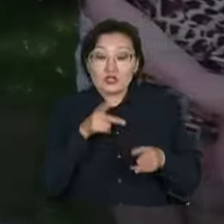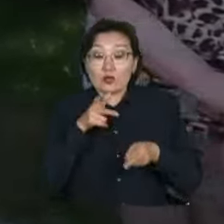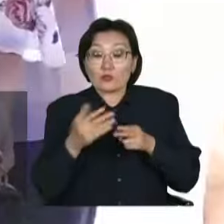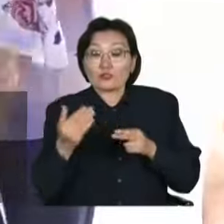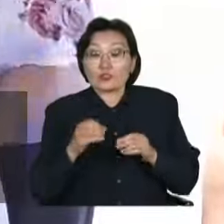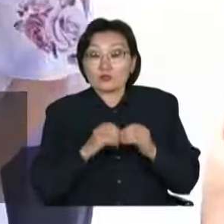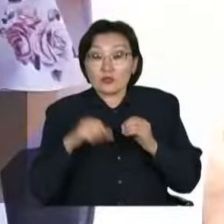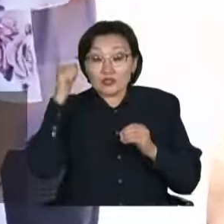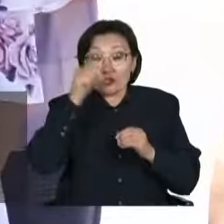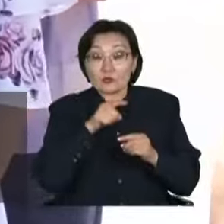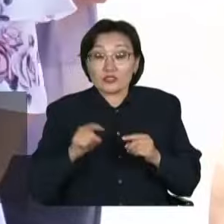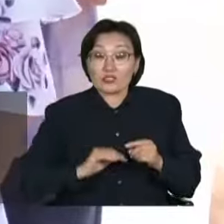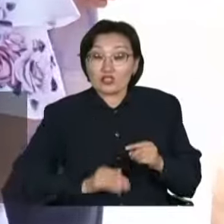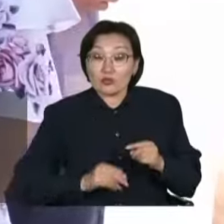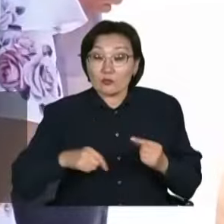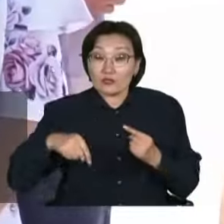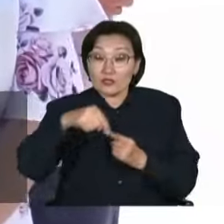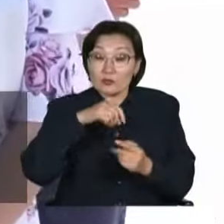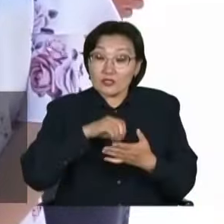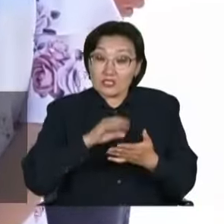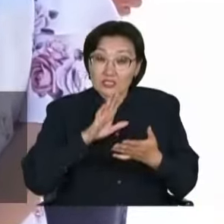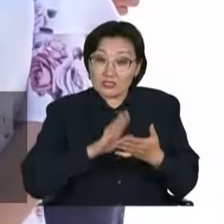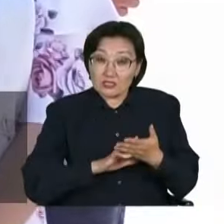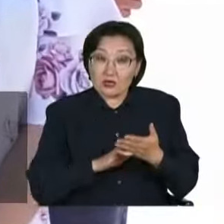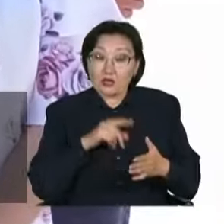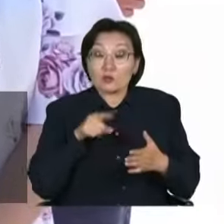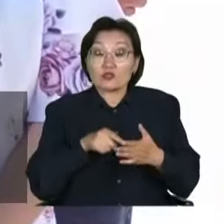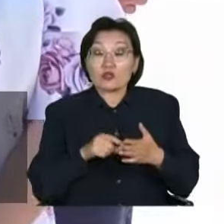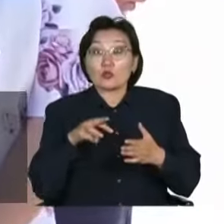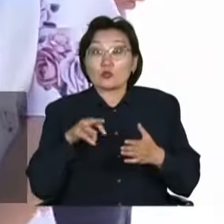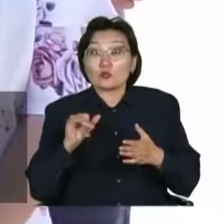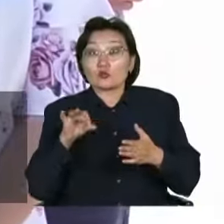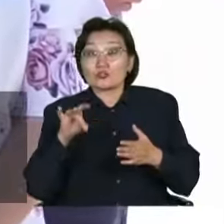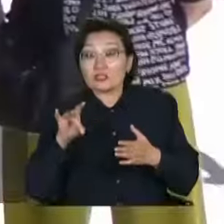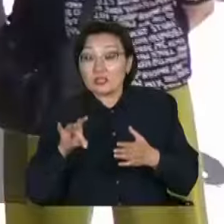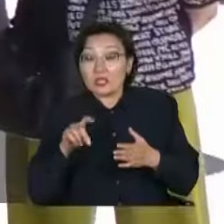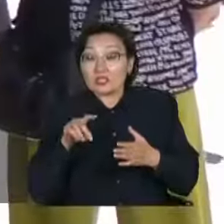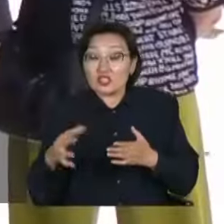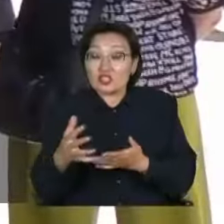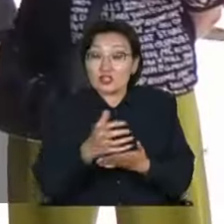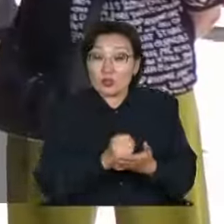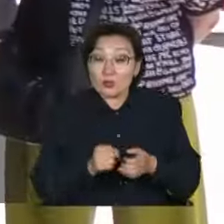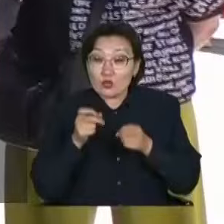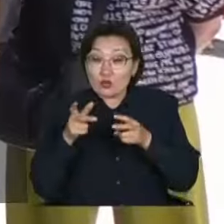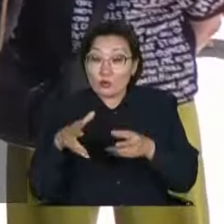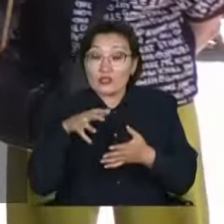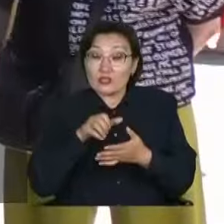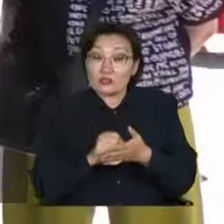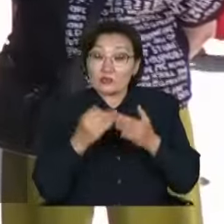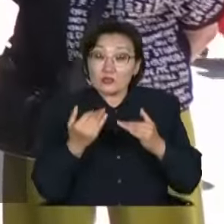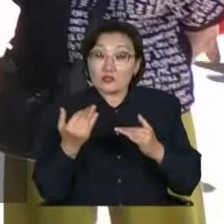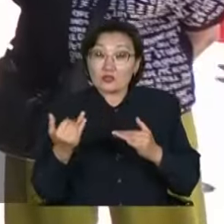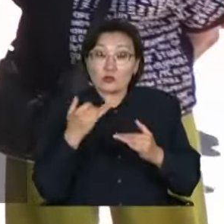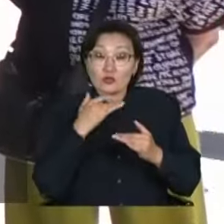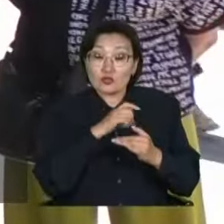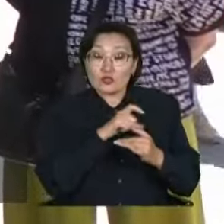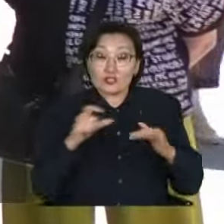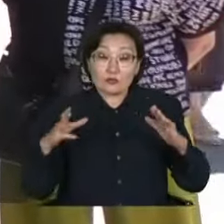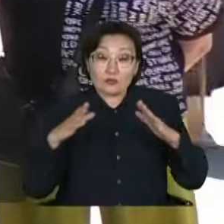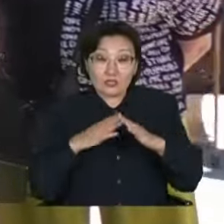айтқандар 10 жылдан бері жеке кәсіпкер ретінде тіркеліп, қаладағы тұрмыстық қалдықтарды төгумен айналысыпты. Бірақ ендігіде олар көп